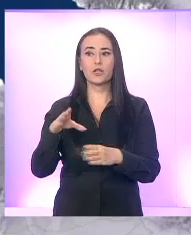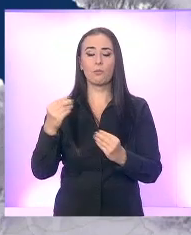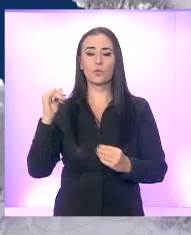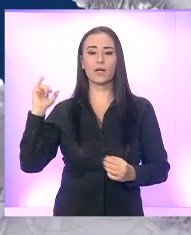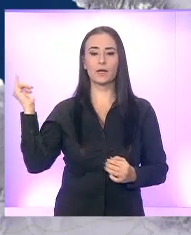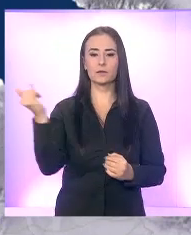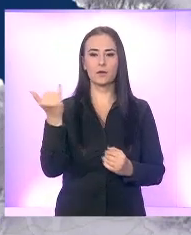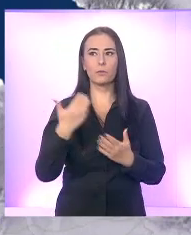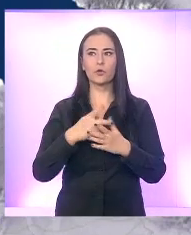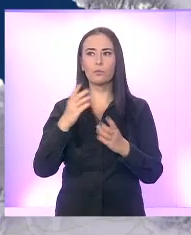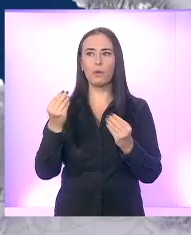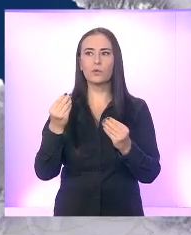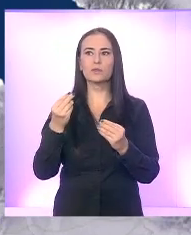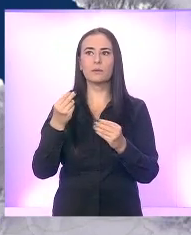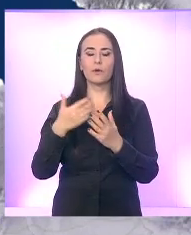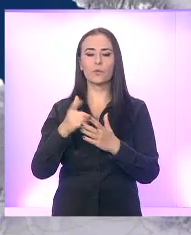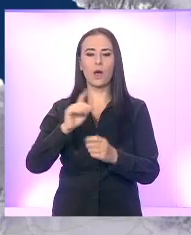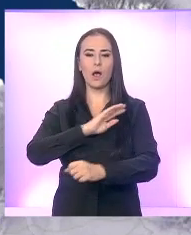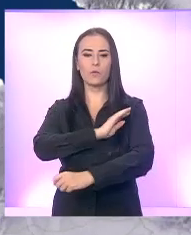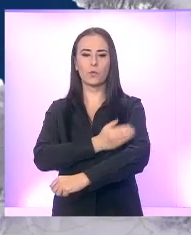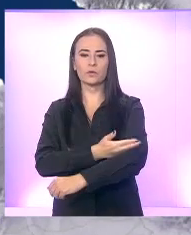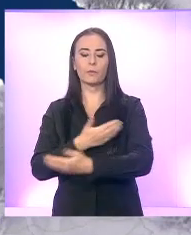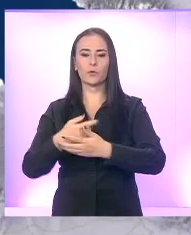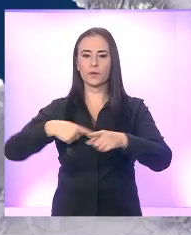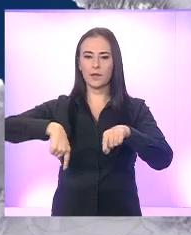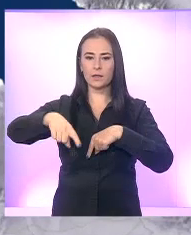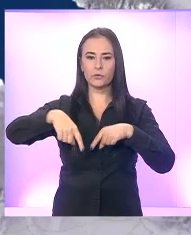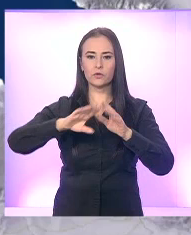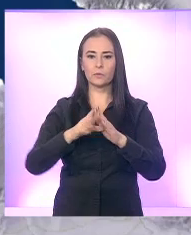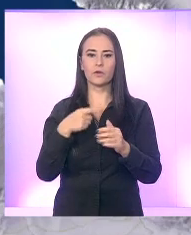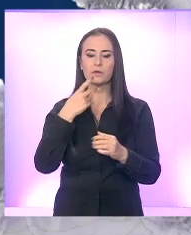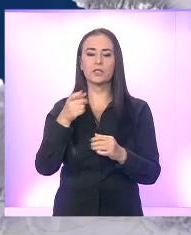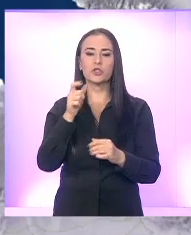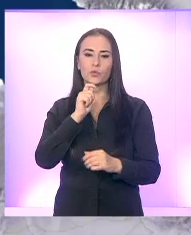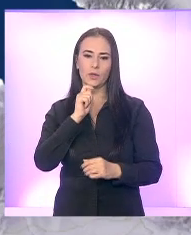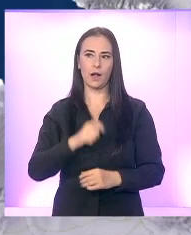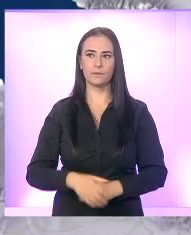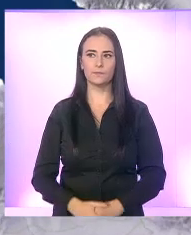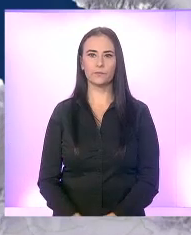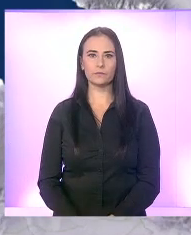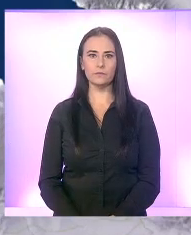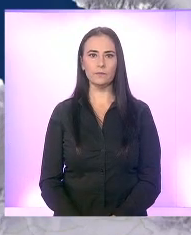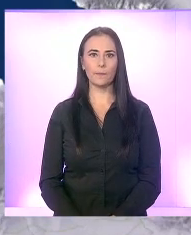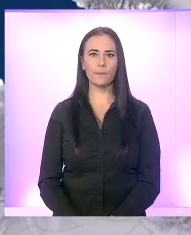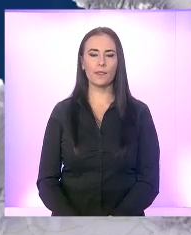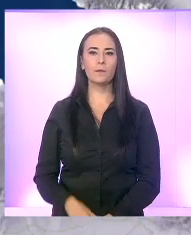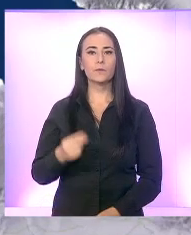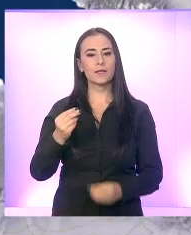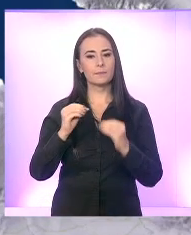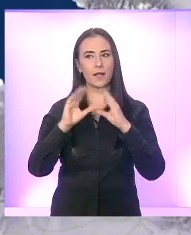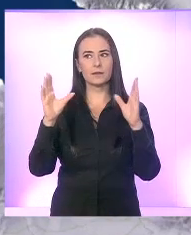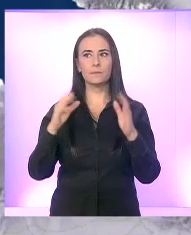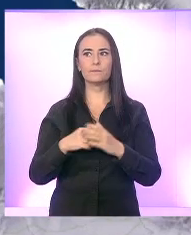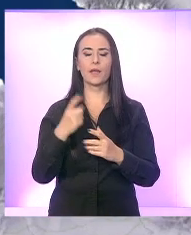discuției noastre și Doru Cireaș, jurnalist specializat în transporturi. Bună dimineața, mulțumim pentru intervenția în jurnal. Bună dimineața.